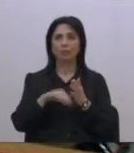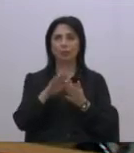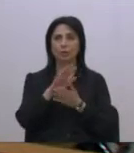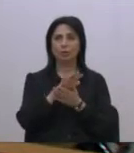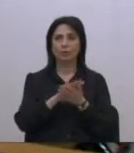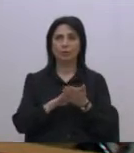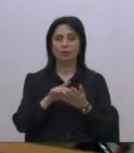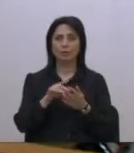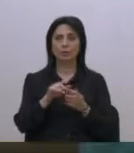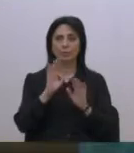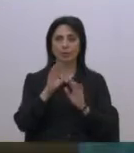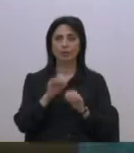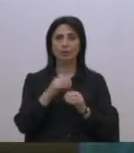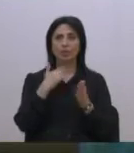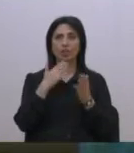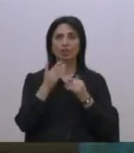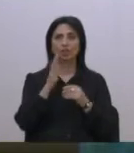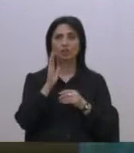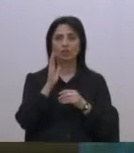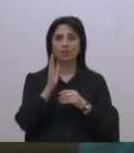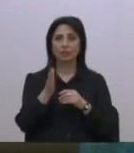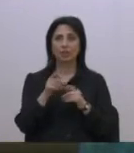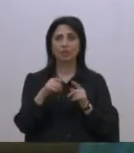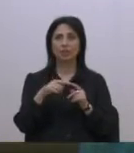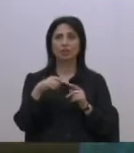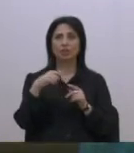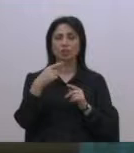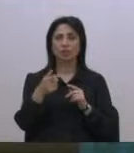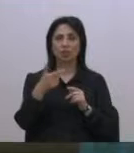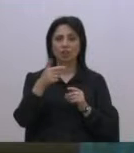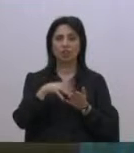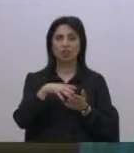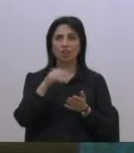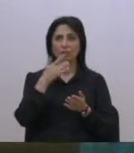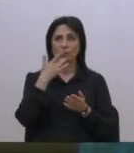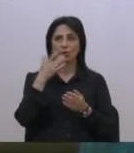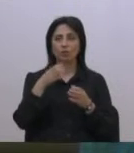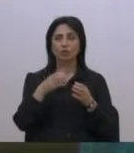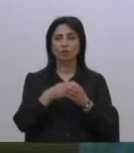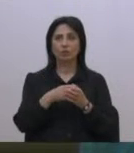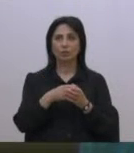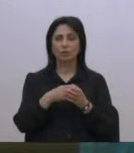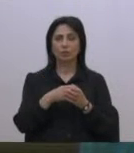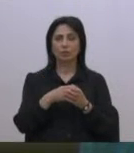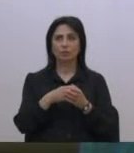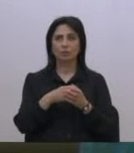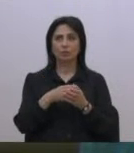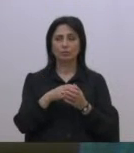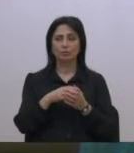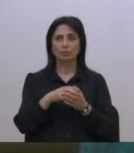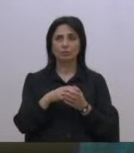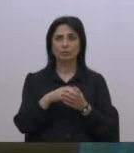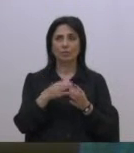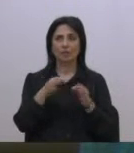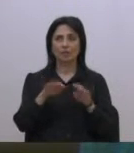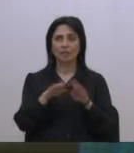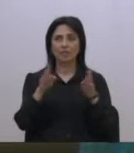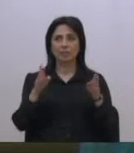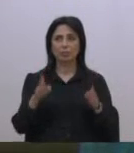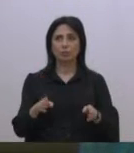გავაგრძელოთ ამ ხალხს დაუჭოთ. კენჭისხევები გვექნება, შემდეგ გირჩის პოლიტიკური ჯგუფი, გირჩის თავისუფალი